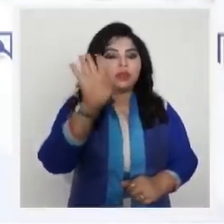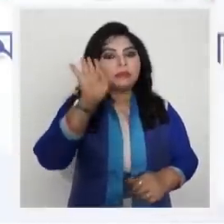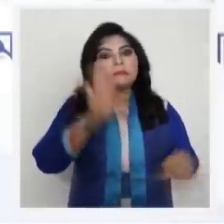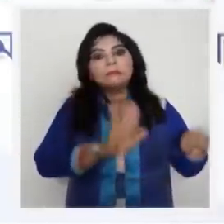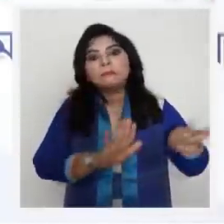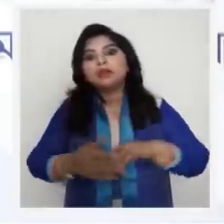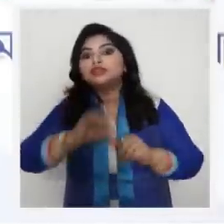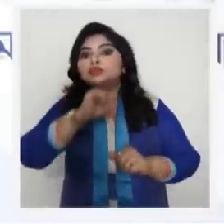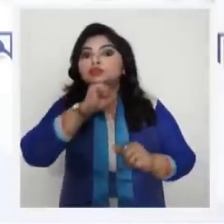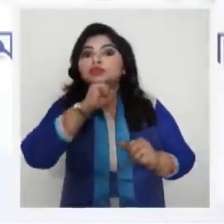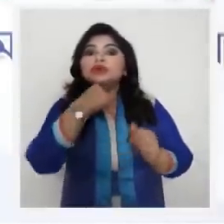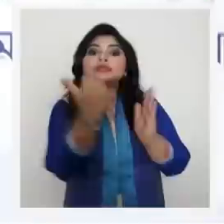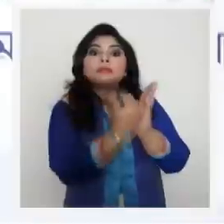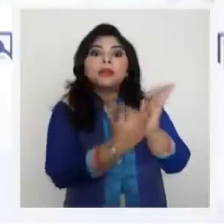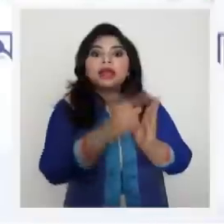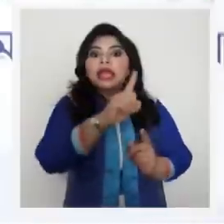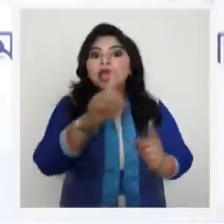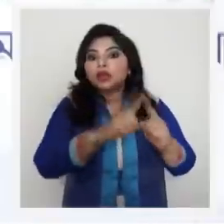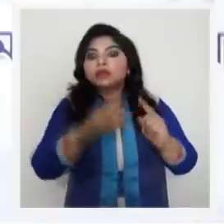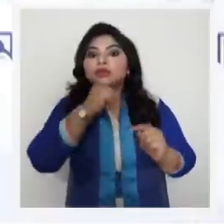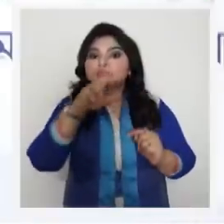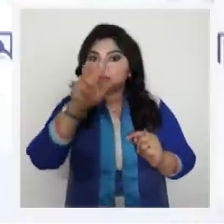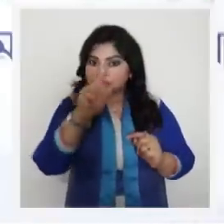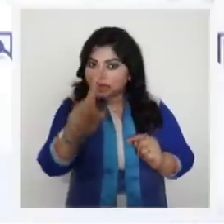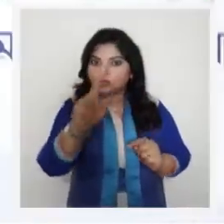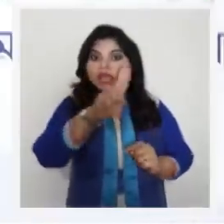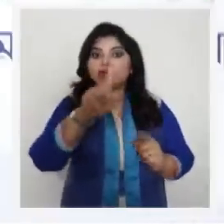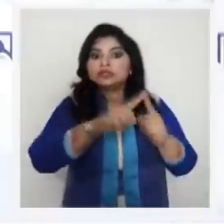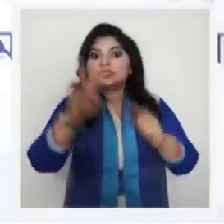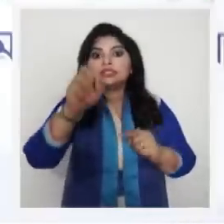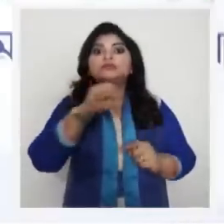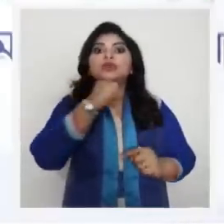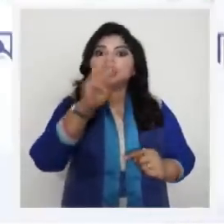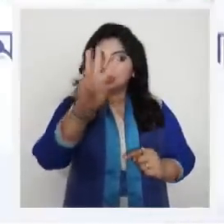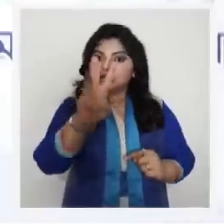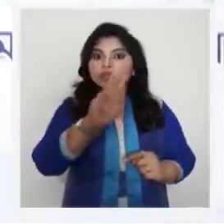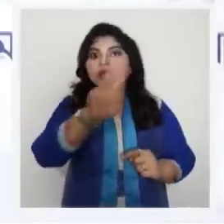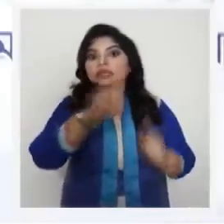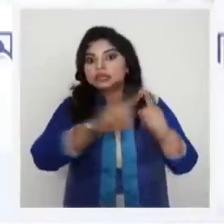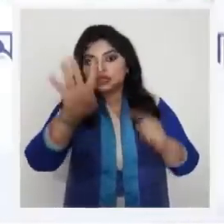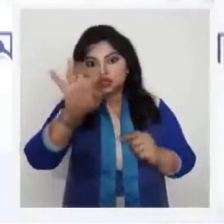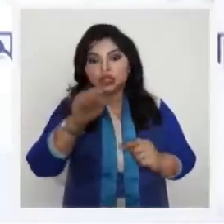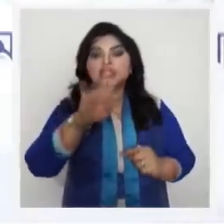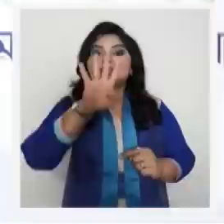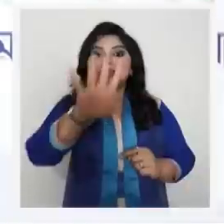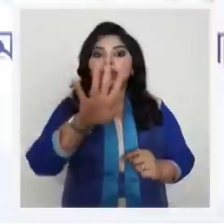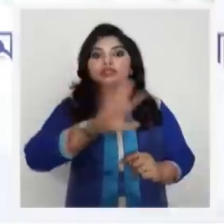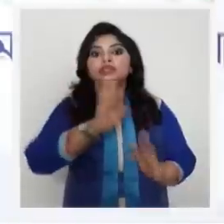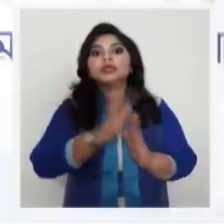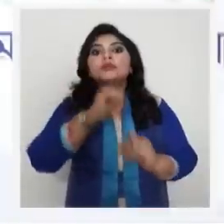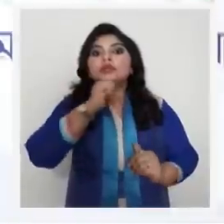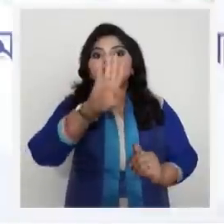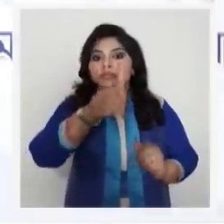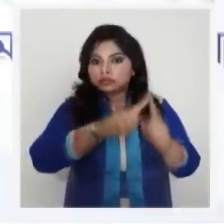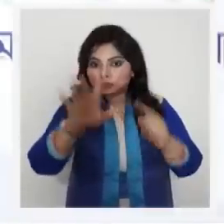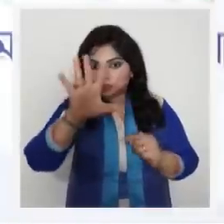যারা মৃত্যুবরণ করেছেন তাদের মধ্যে পুরুষ 32 জন, নারী 13 জন। বয়স বিভাজনে 11 থেকে 20 বছরের